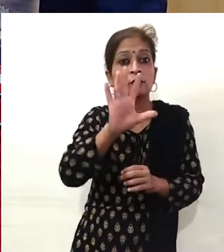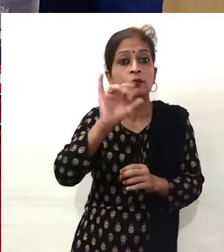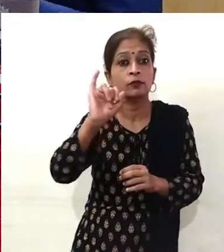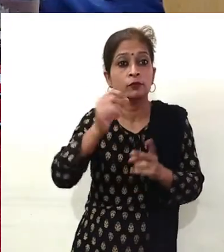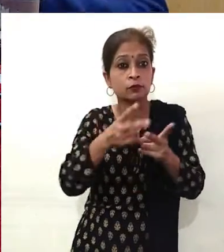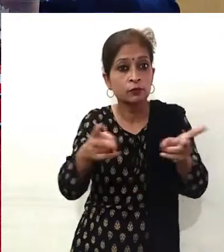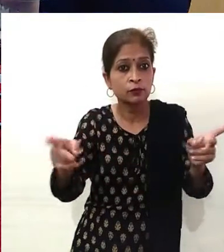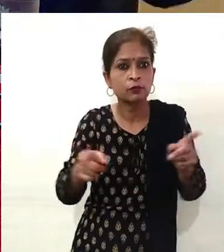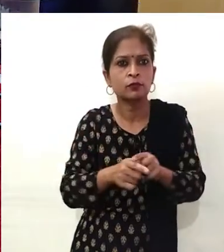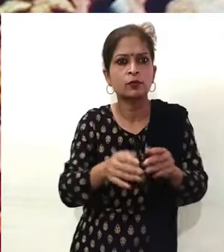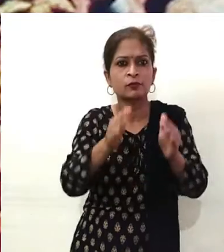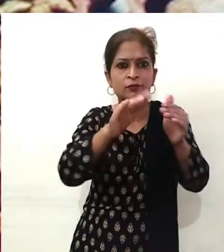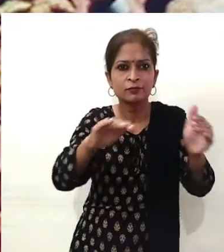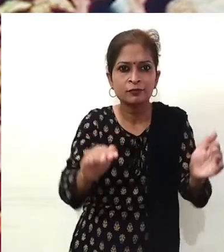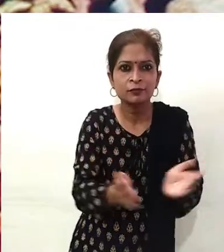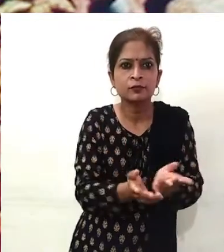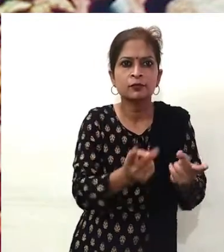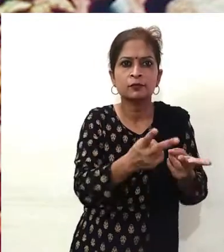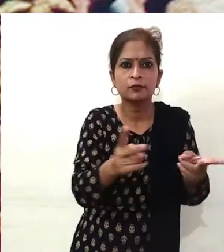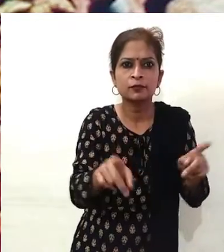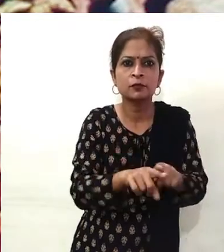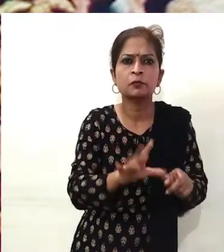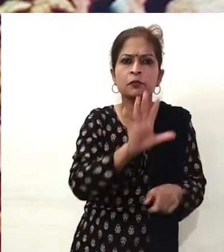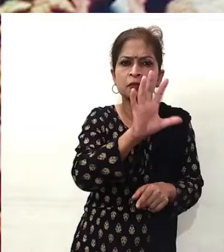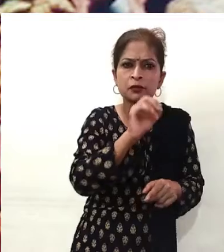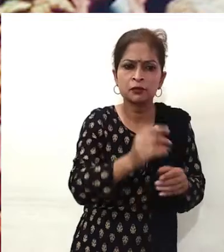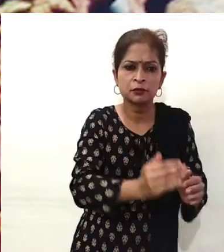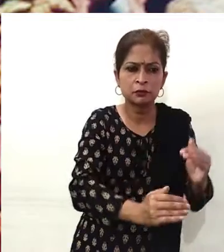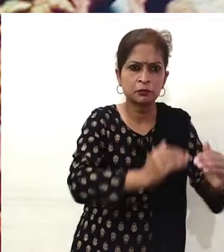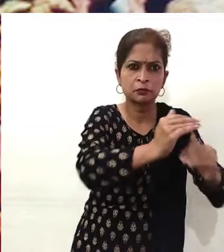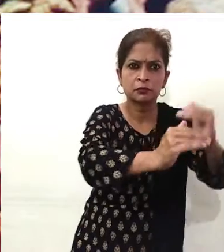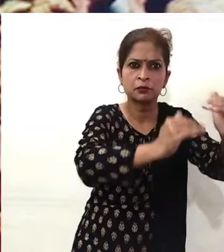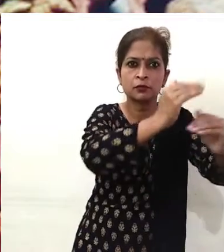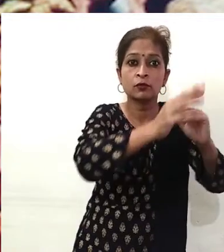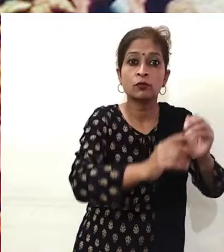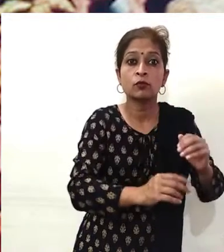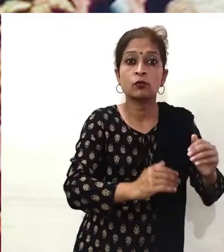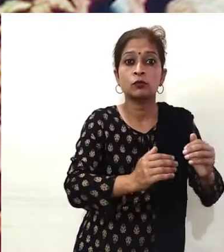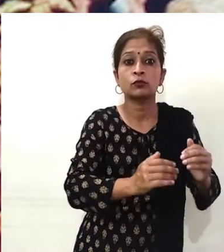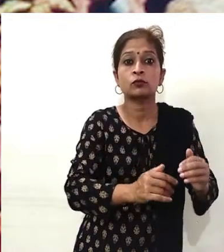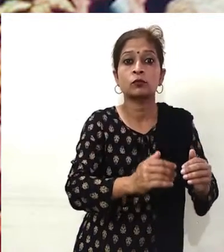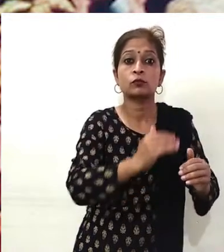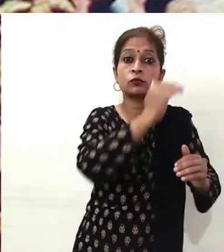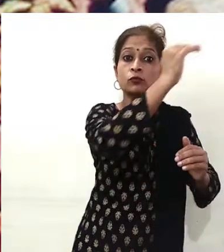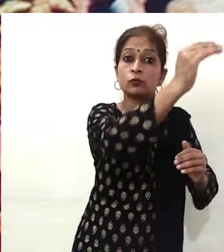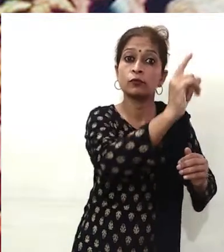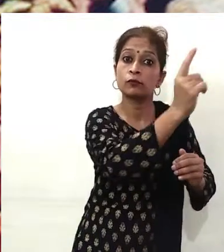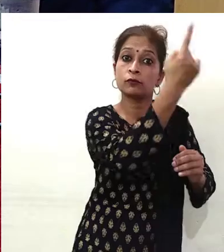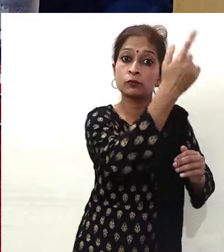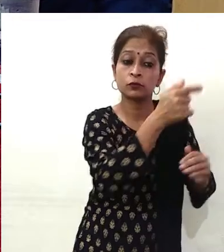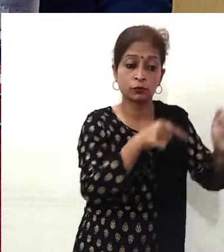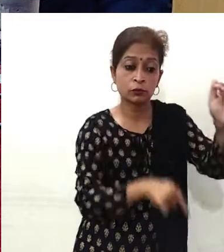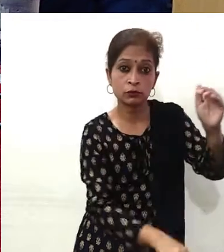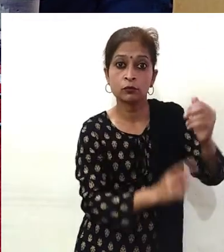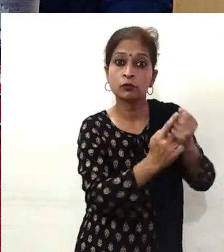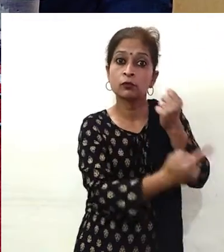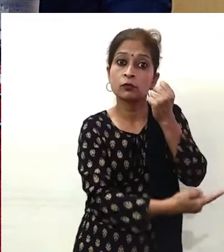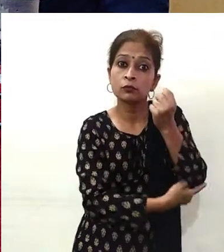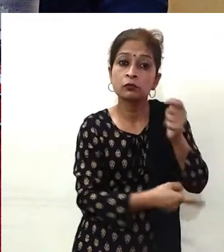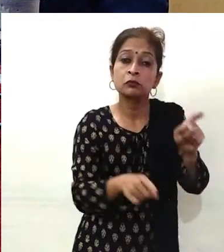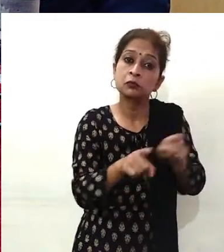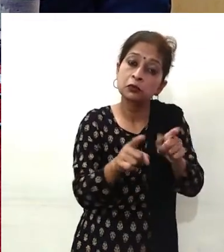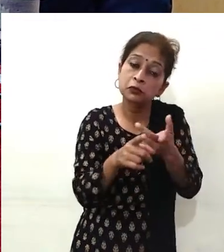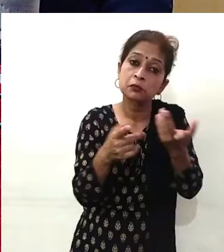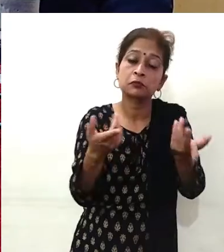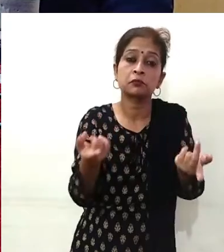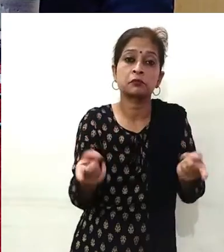के लिए। मिट्टी के हंडियों के ऊपर 50 हंडी लगती है, और सबसे ऊपर वाला हंडिया पहले पकता है, नीचे का बाद में पकता है। ऐसे कैसे सर? आज